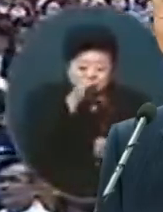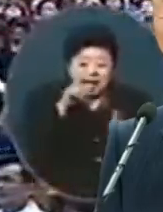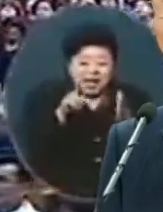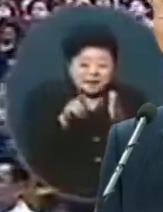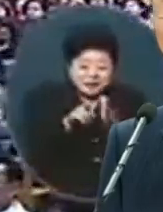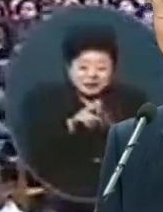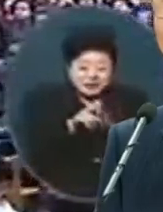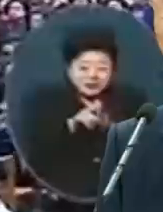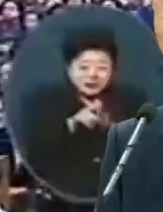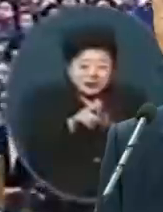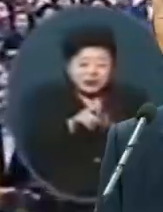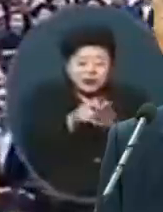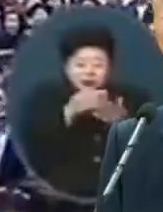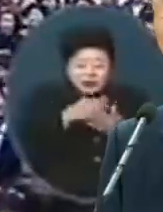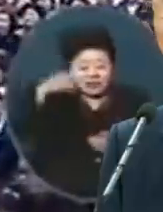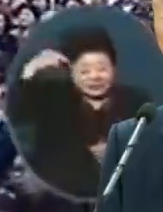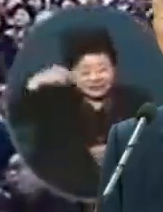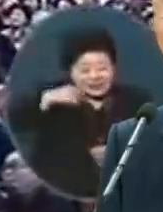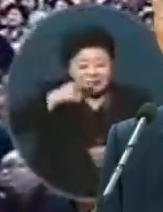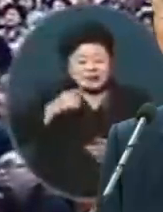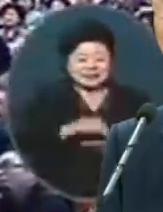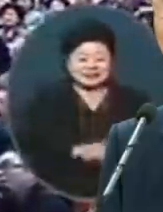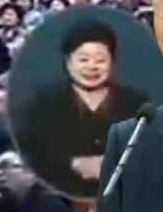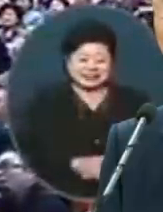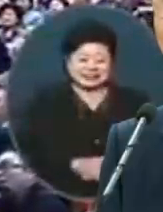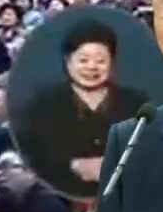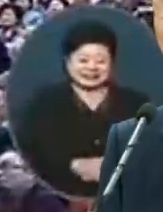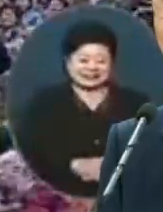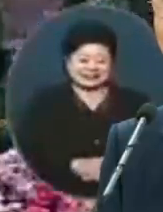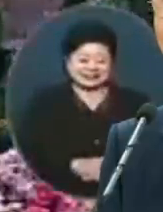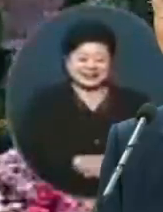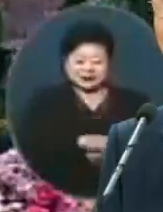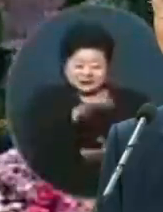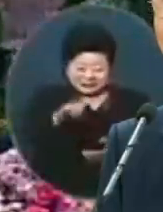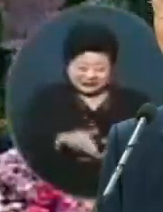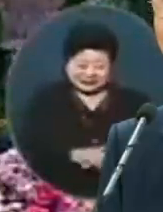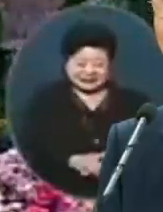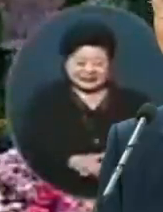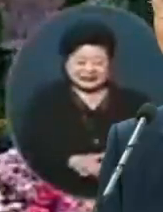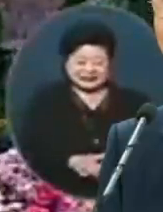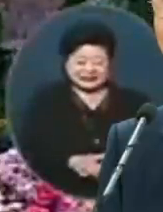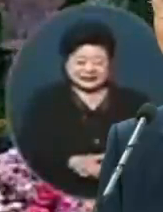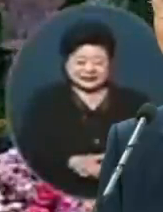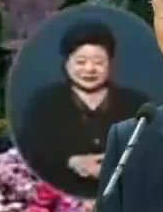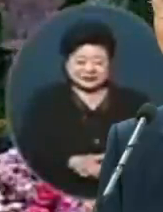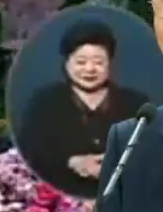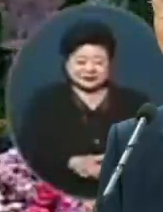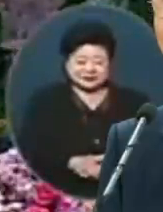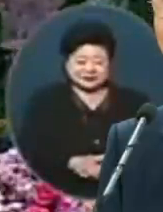믿음으로 귀하게 느끼시고 계신 것입니다. 우리는